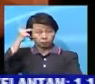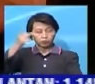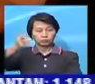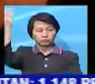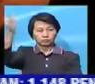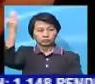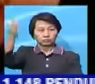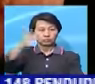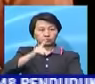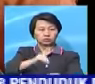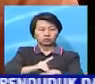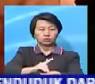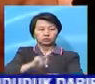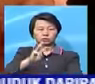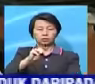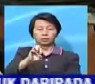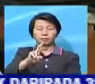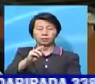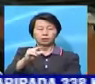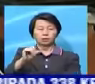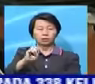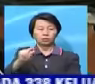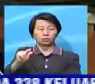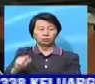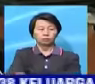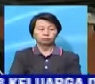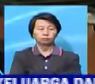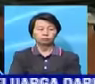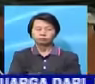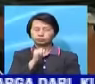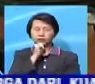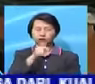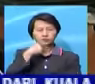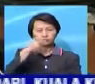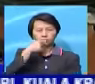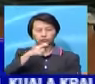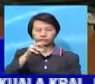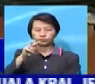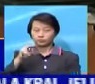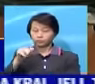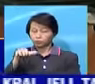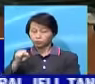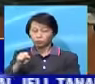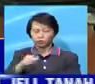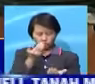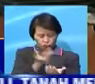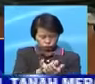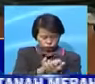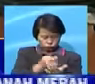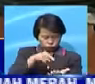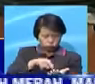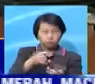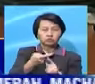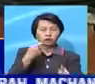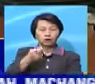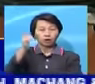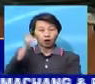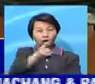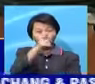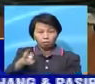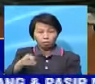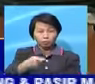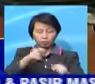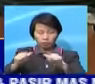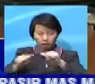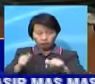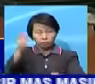di Taman Wira Mergong baru-baru ini. Tak ada sebut pun nas yang menyatakan bahawa duit ini adalah duit yang sumber yang haram daripada